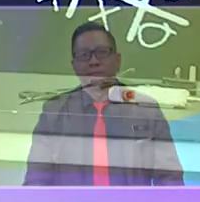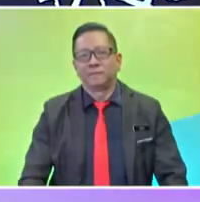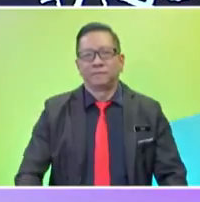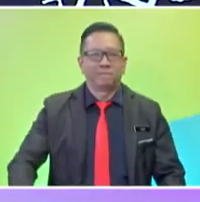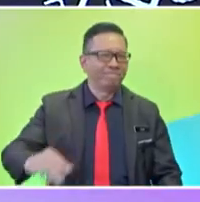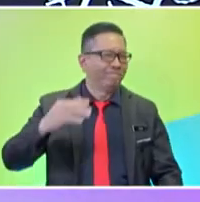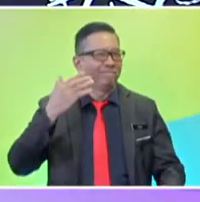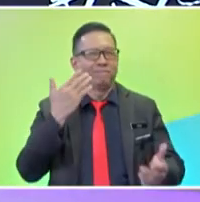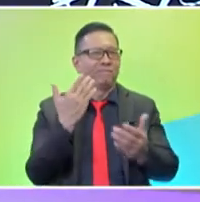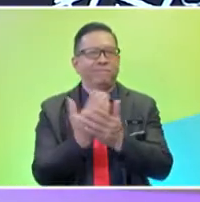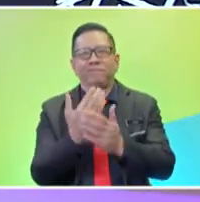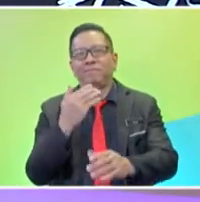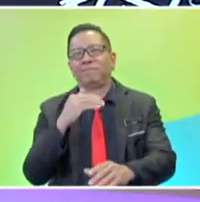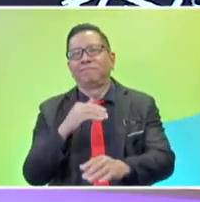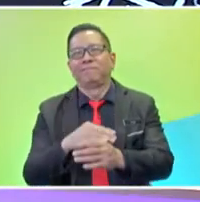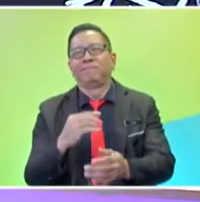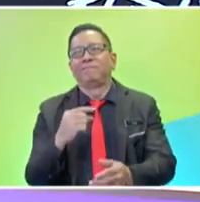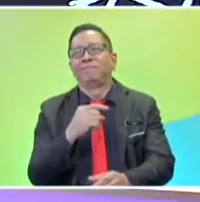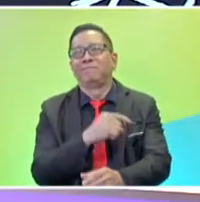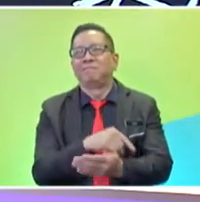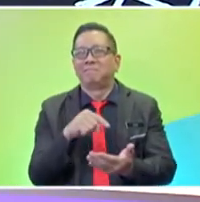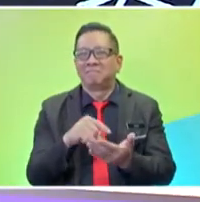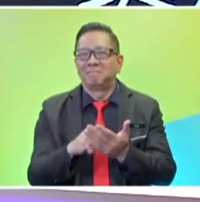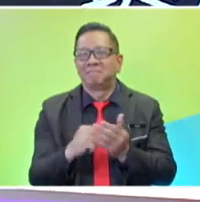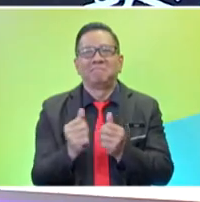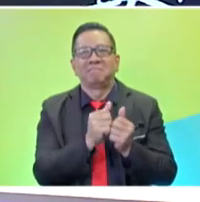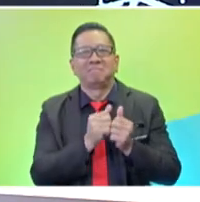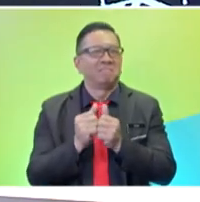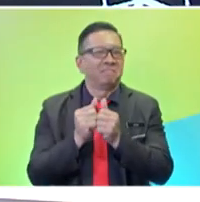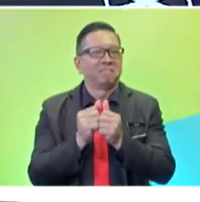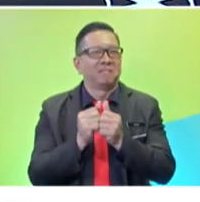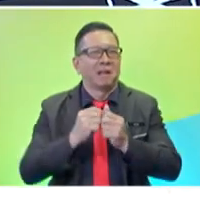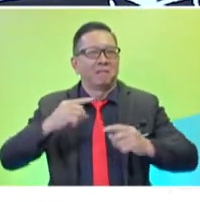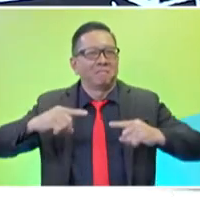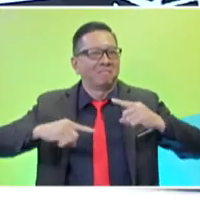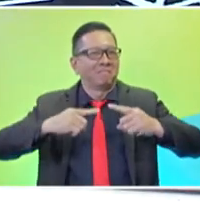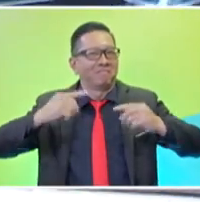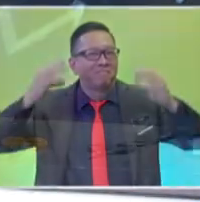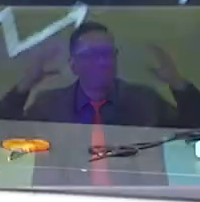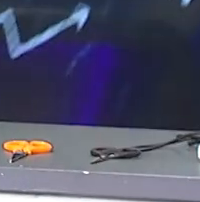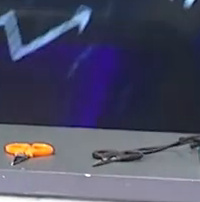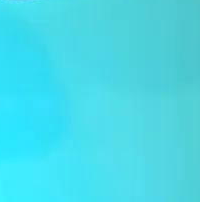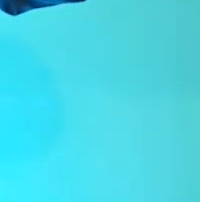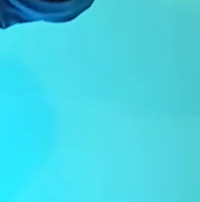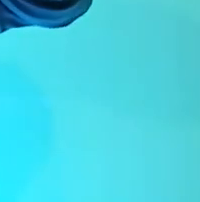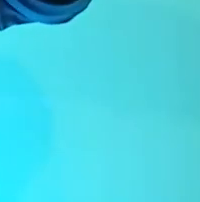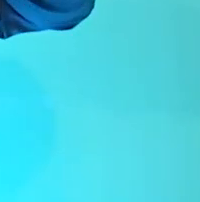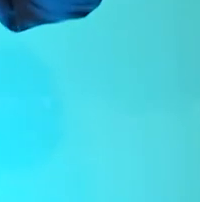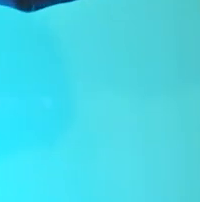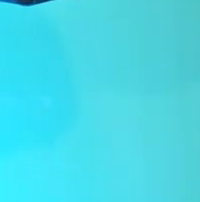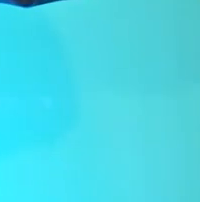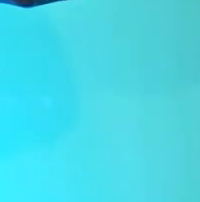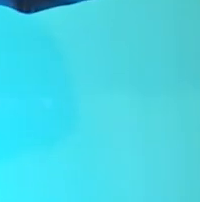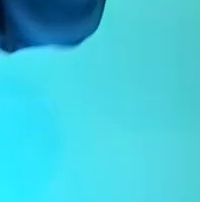Baiklah pada hari ini kita bersama dengan guru kita yaitu guru bahasa isyarat yaitu Koh Kian ngi Dan juga